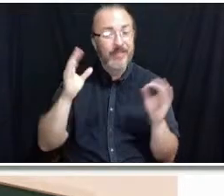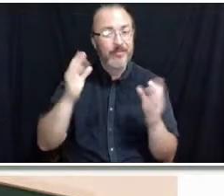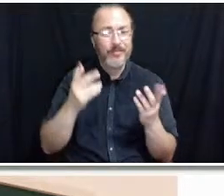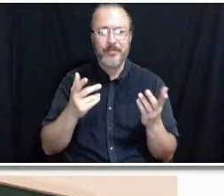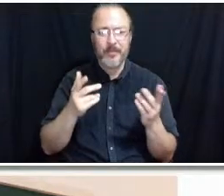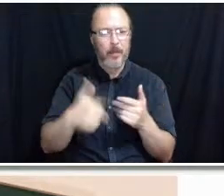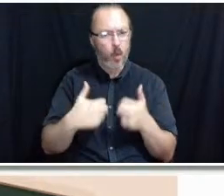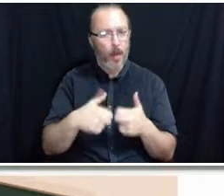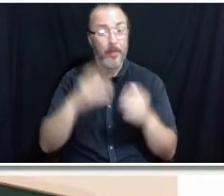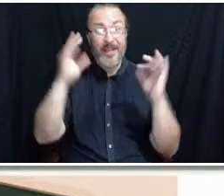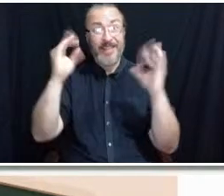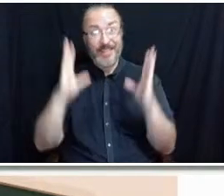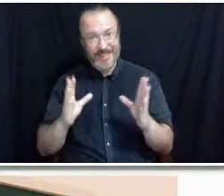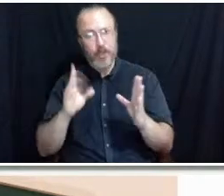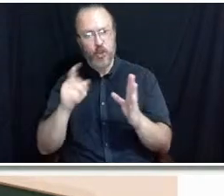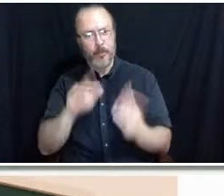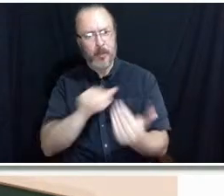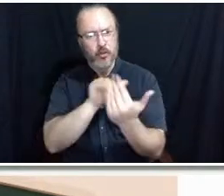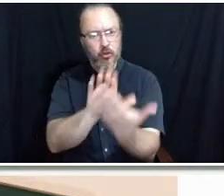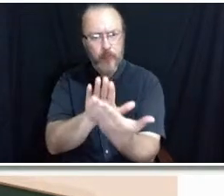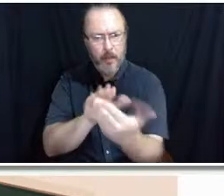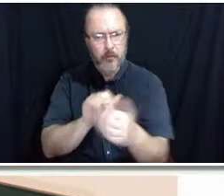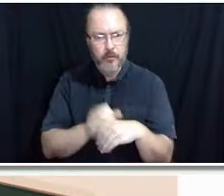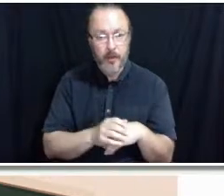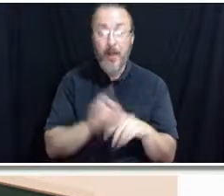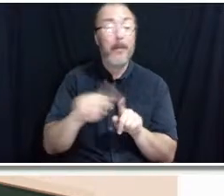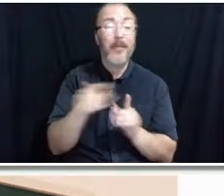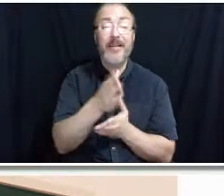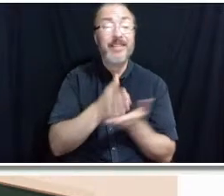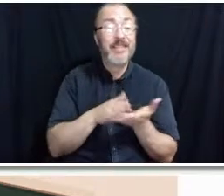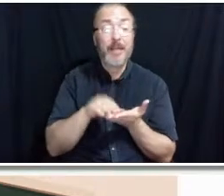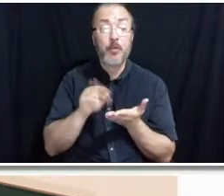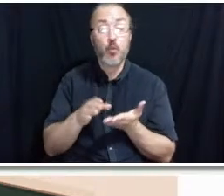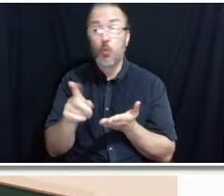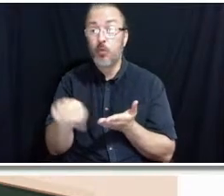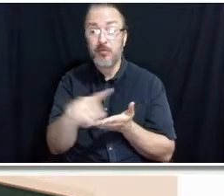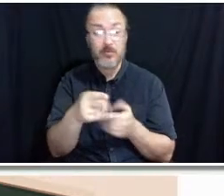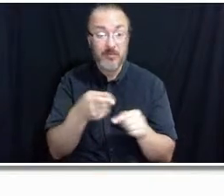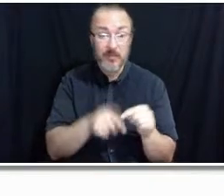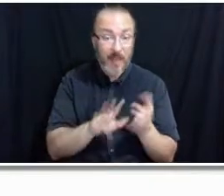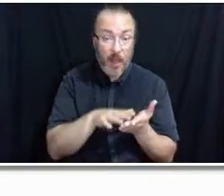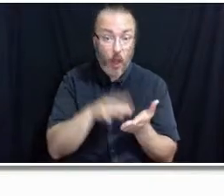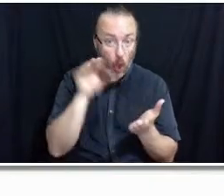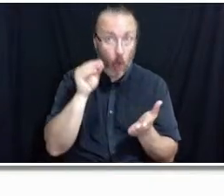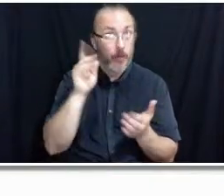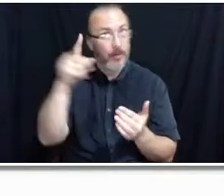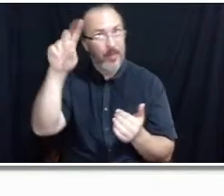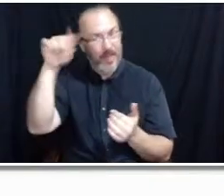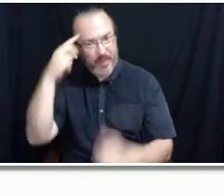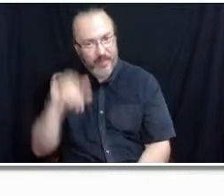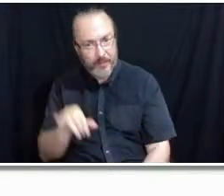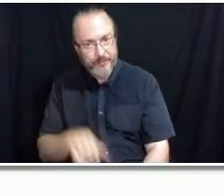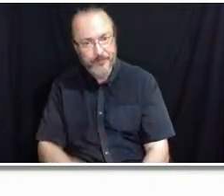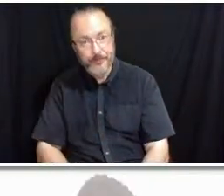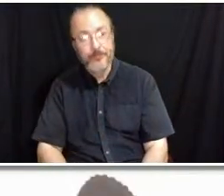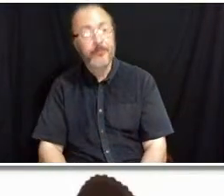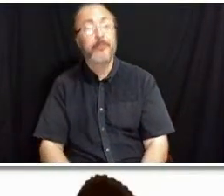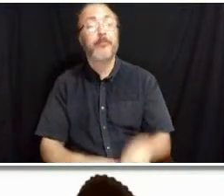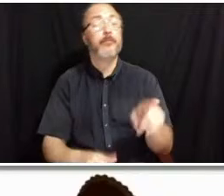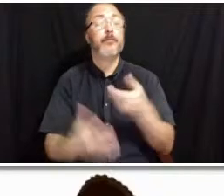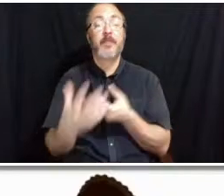des enseignants doit s'attaquer à ces vues ancrées. Mais les vues ancrées selon lesquelles certains étudiants pourraient ne pas être capables